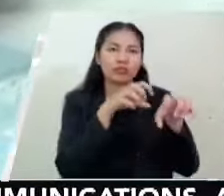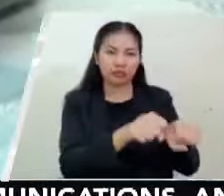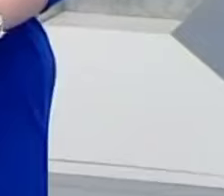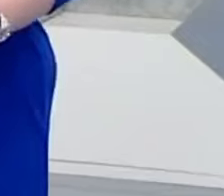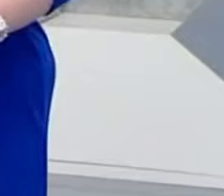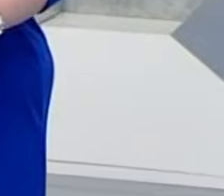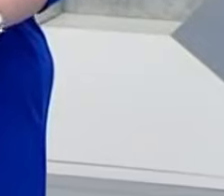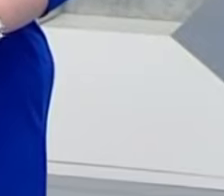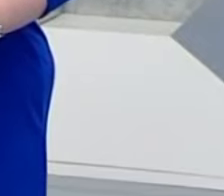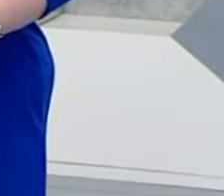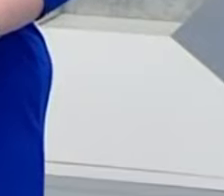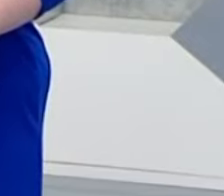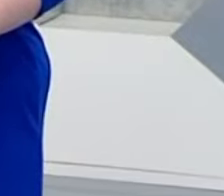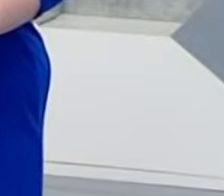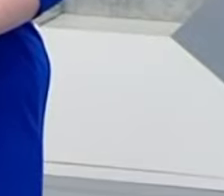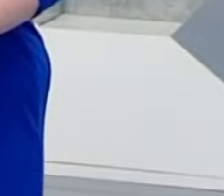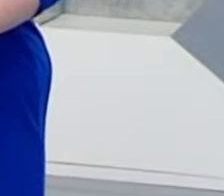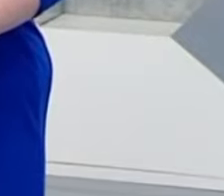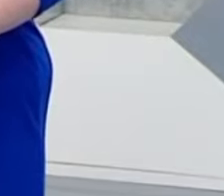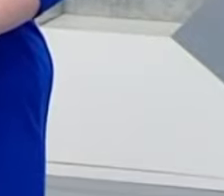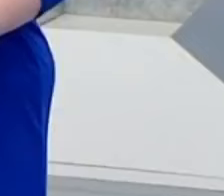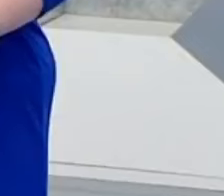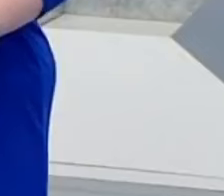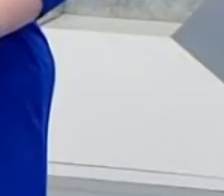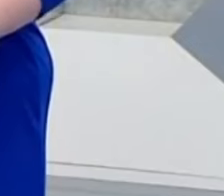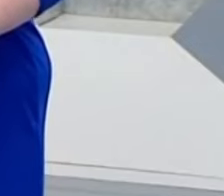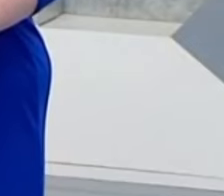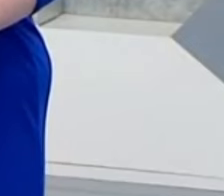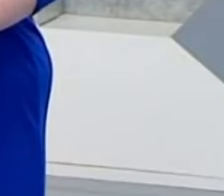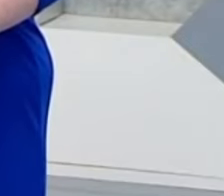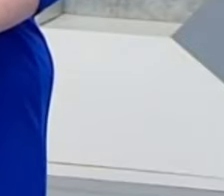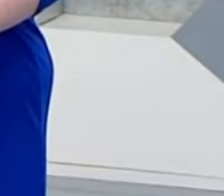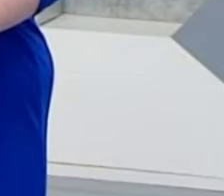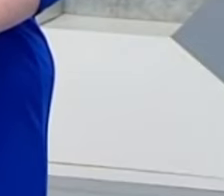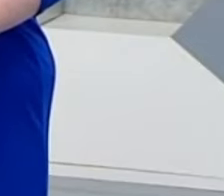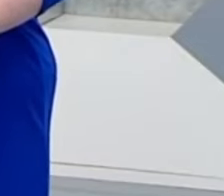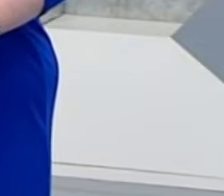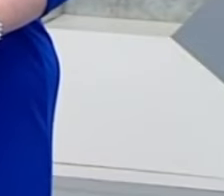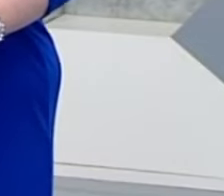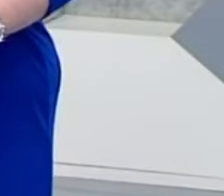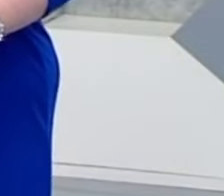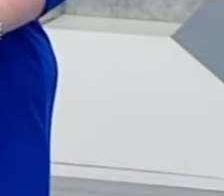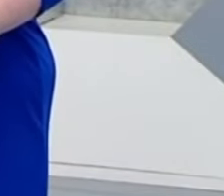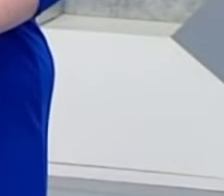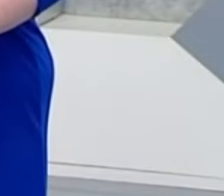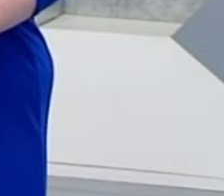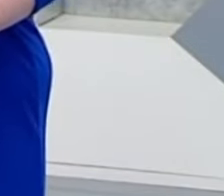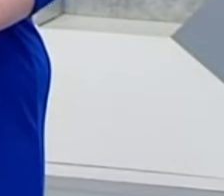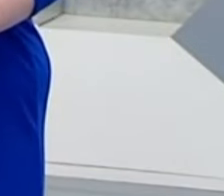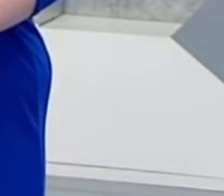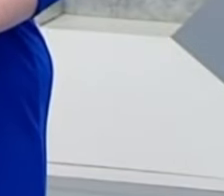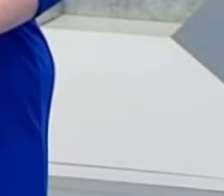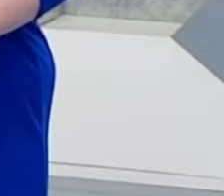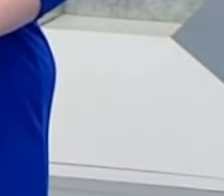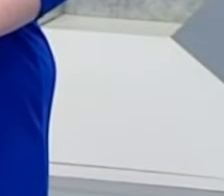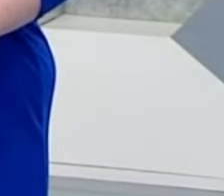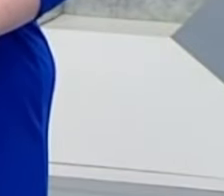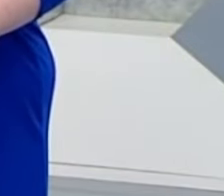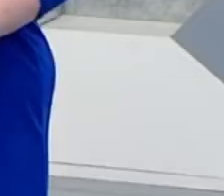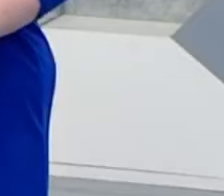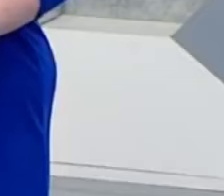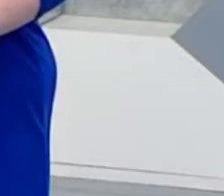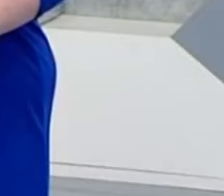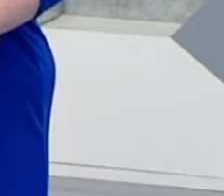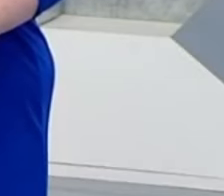News. Kapuso, para sa mga maiinit na balita, mag-subscribe sa GMA Integrated News sa YouTube. Sa mga kapuso naman